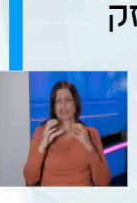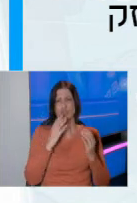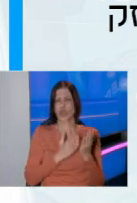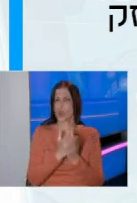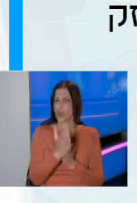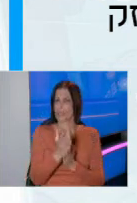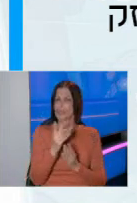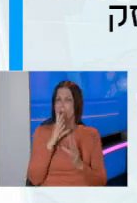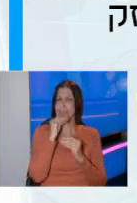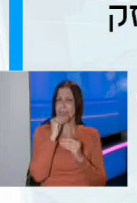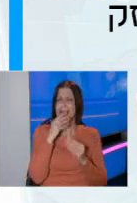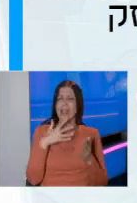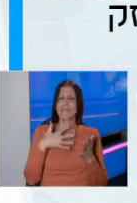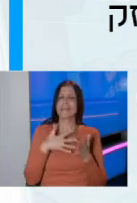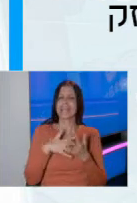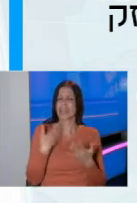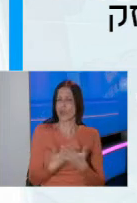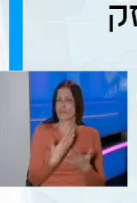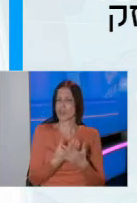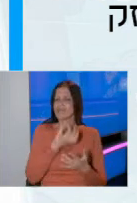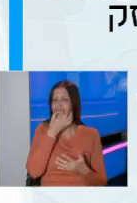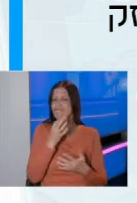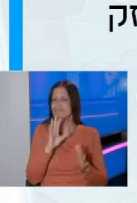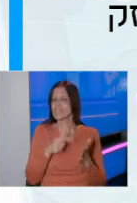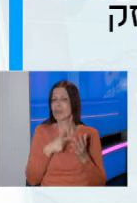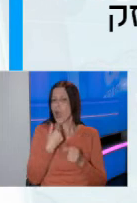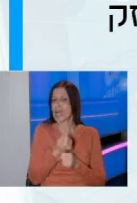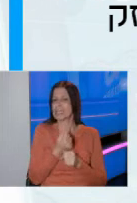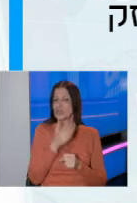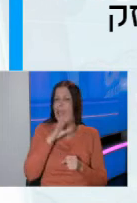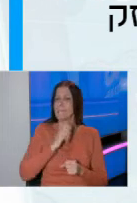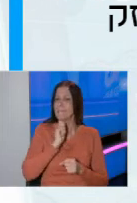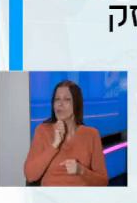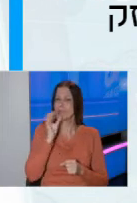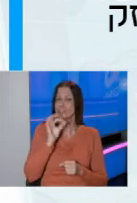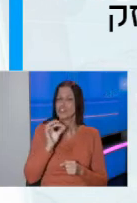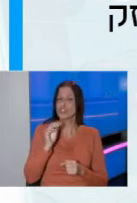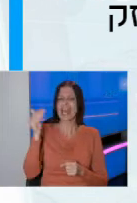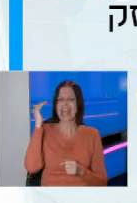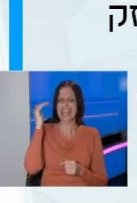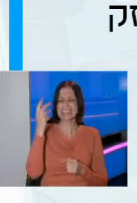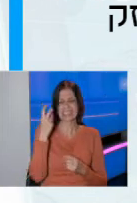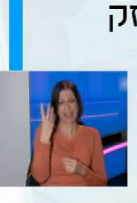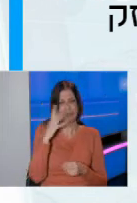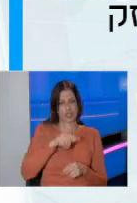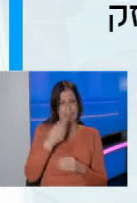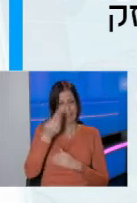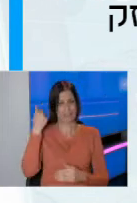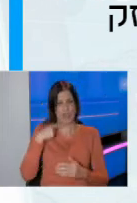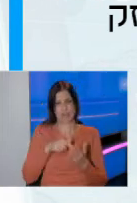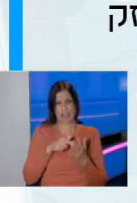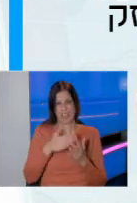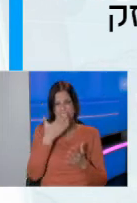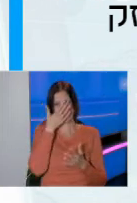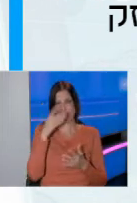הוא מתייחס לבדיקת העובדות. נשאלת השאלה מדוע הם לא עשו כך גם בנאומו של גנץ 24 שעות קודם. ייתכן שזה מתסכול על